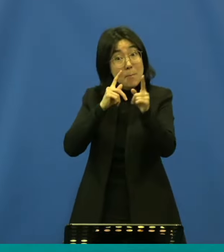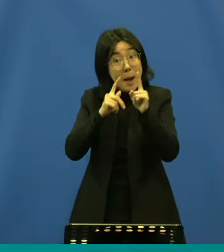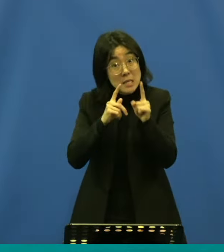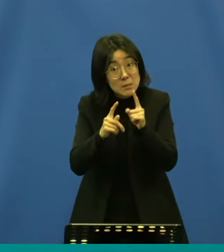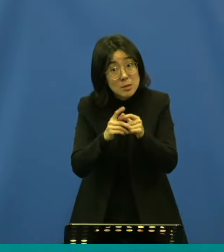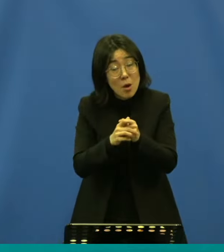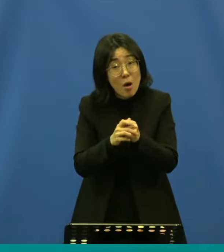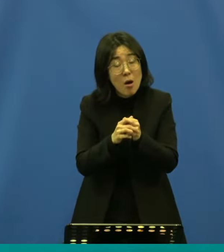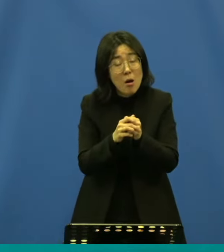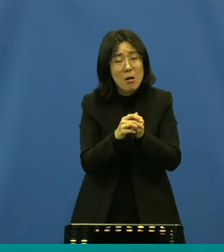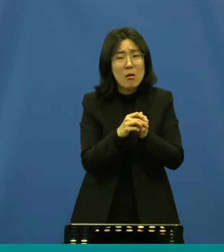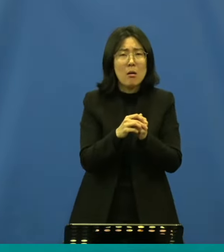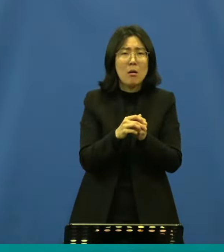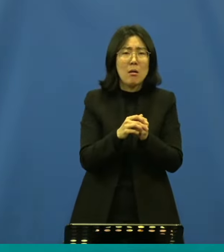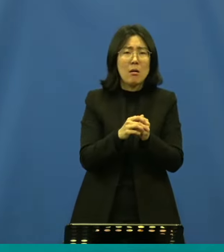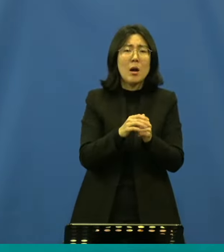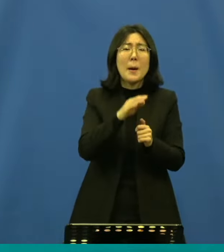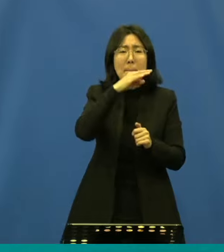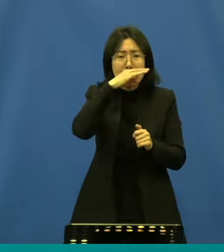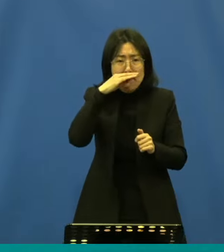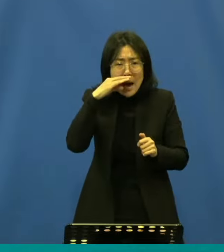인정하는 것과 그렇게 사는 것은 다릅니다.